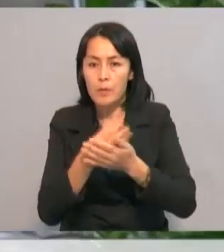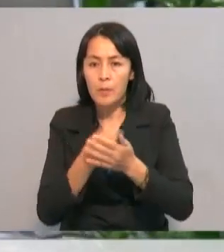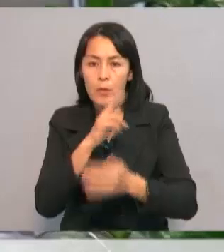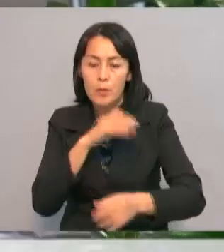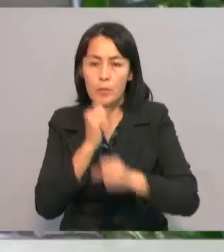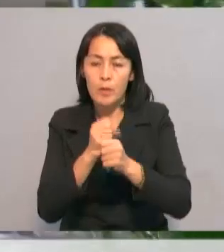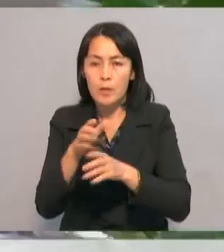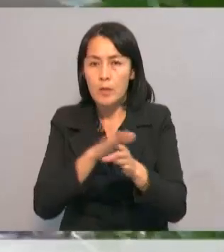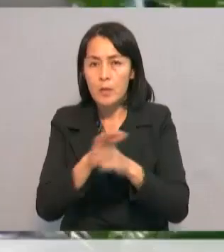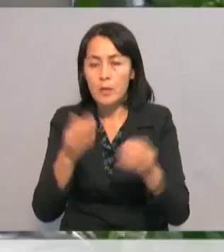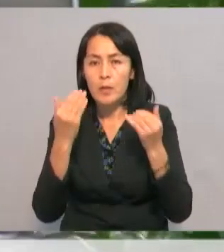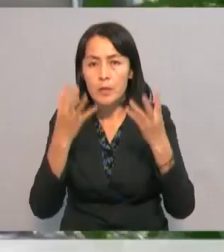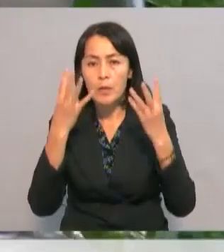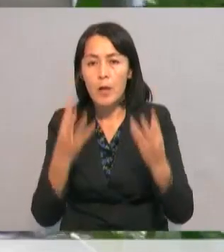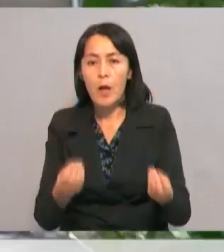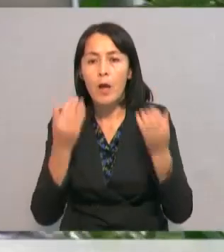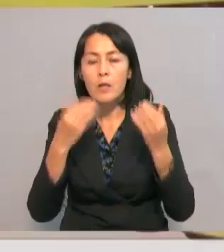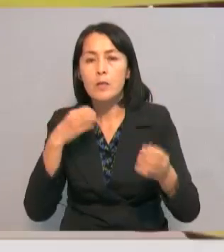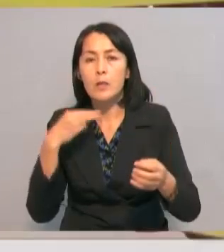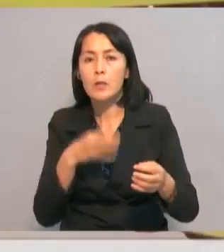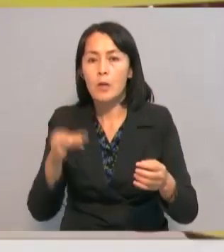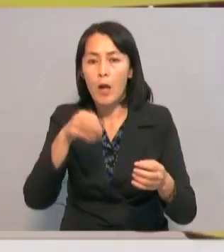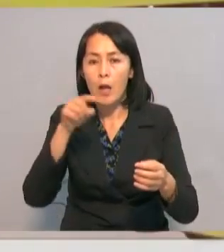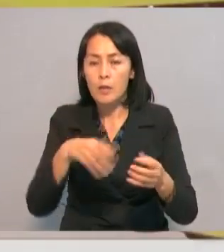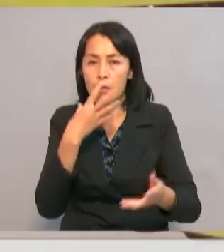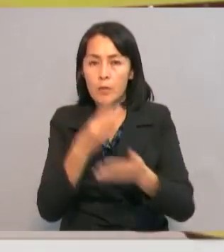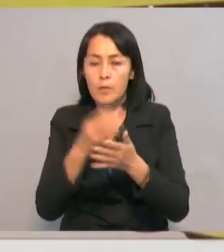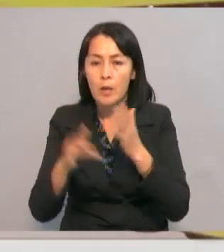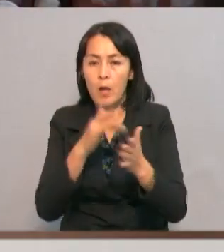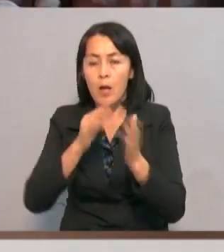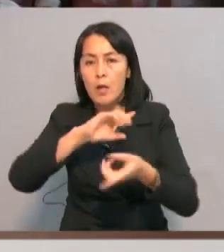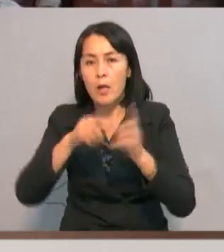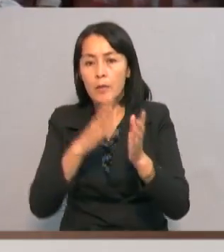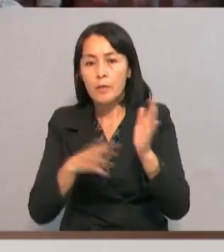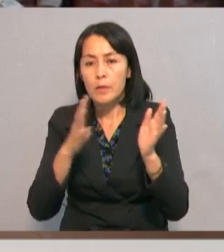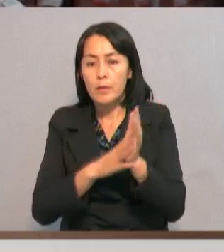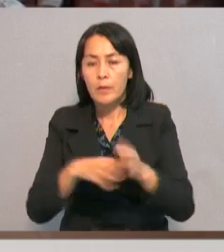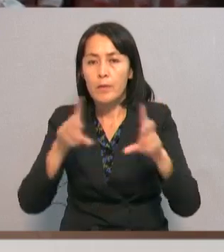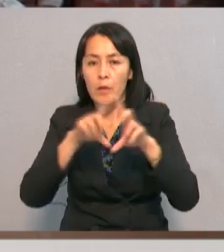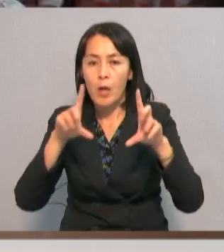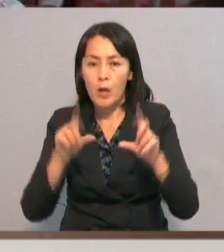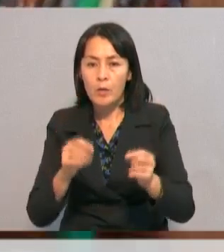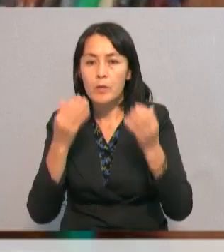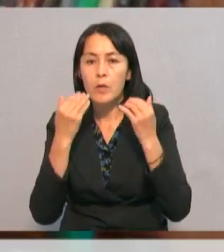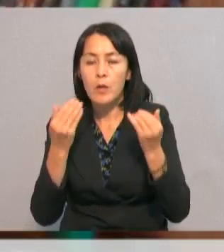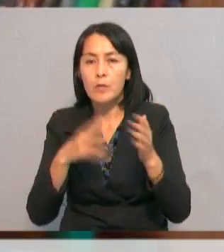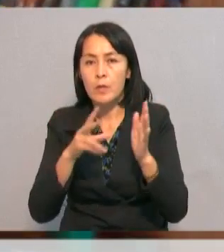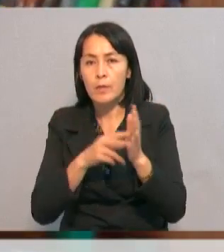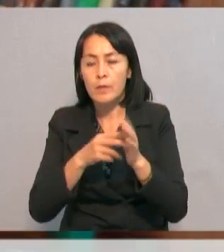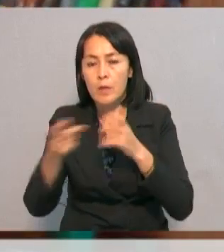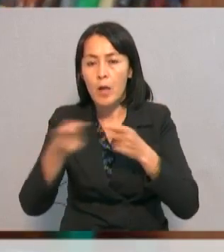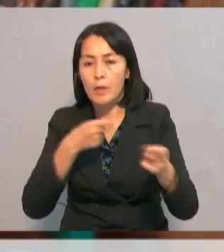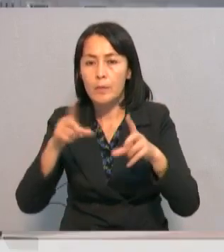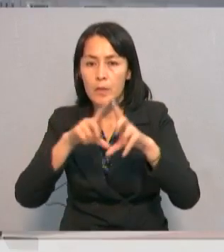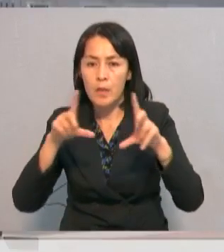профильному направлению. Всего на сегодняшний день из Туркестанской области в собственность города переданы 99 имущественных комплексов и 8